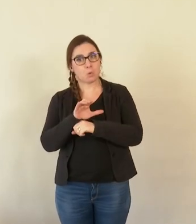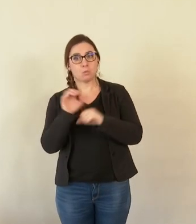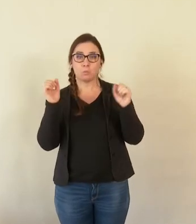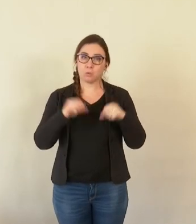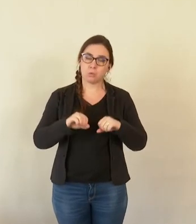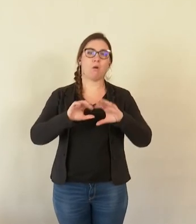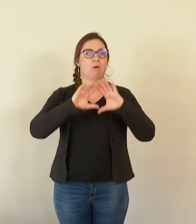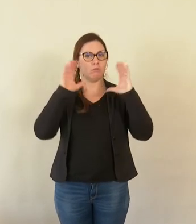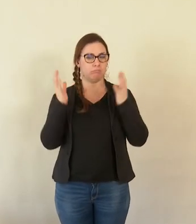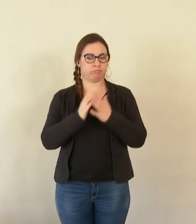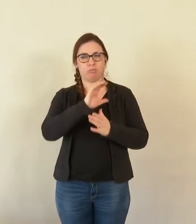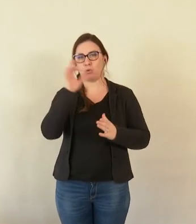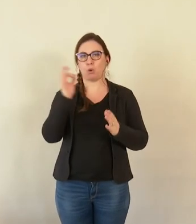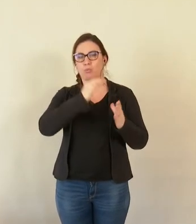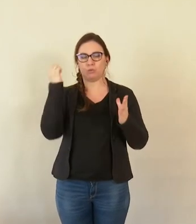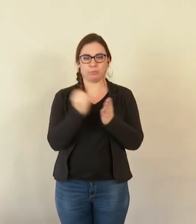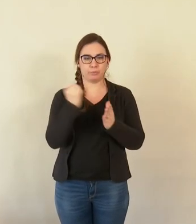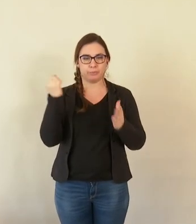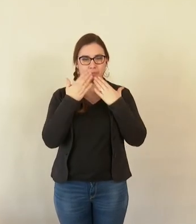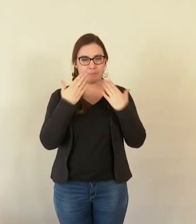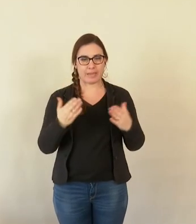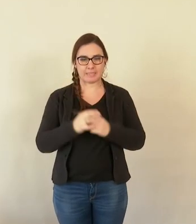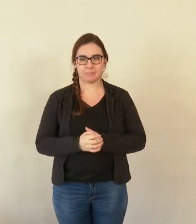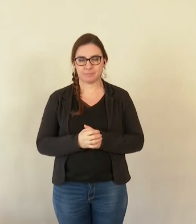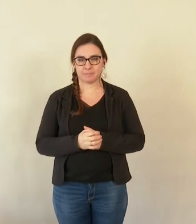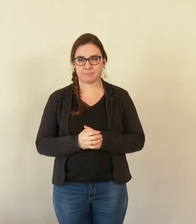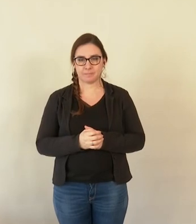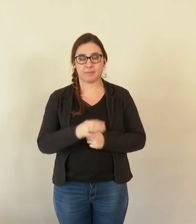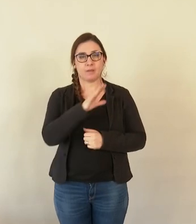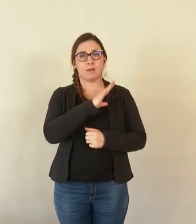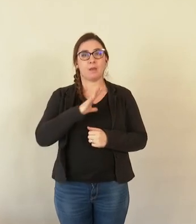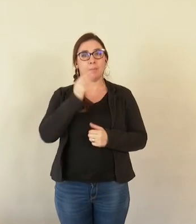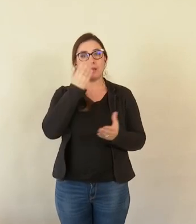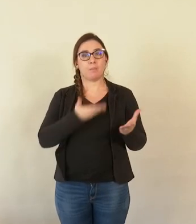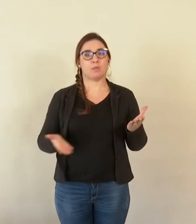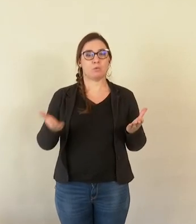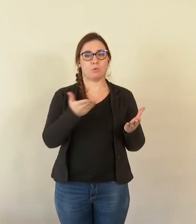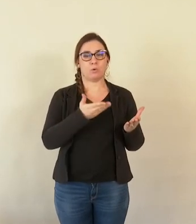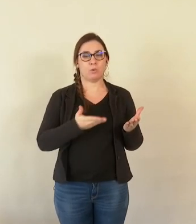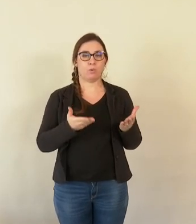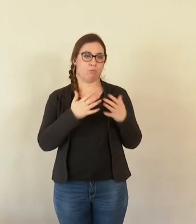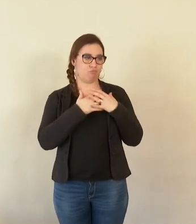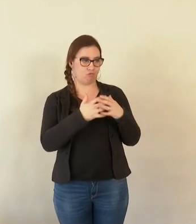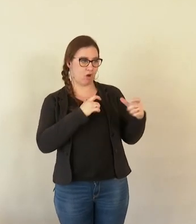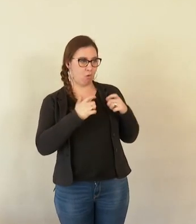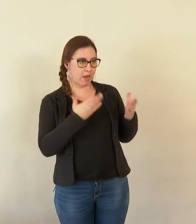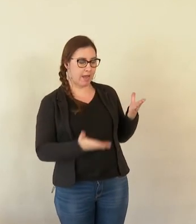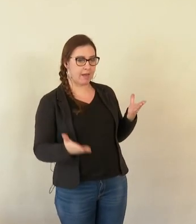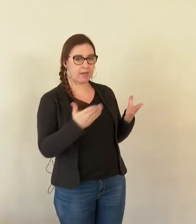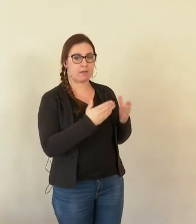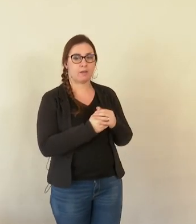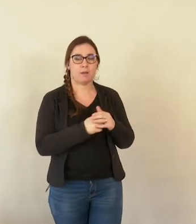pour unanimité je vous remercie Mesdames et Messieurs mes chers collègues